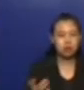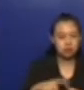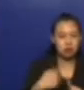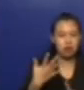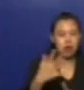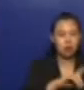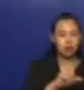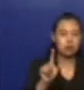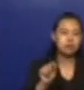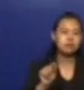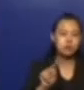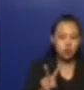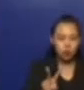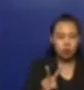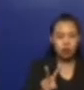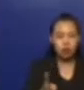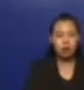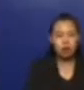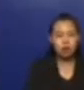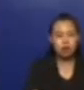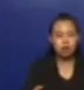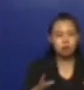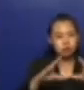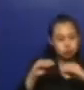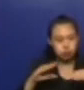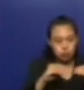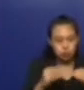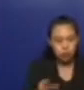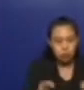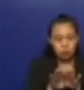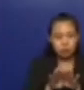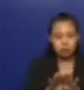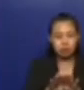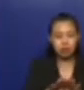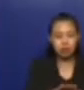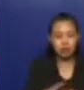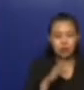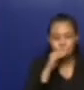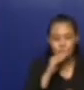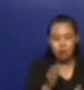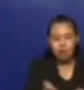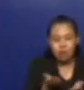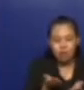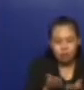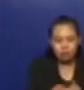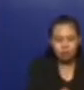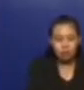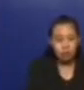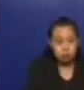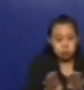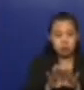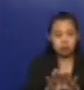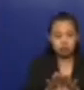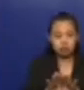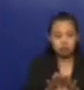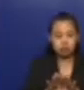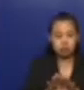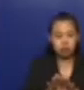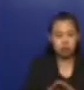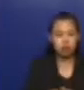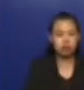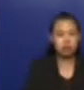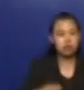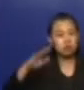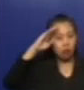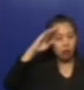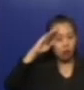าปิดหอประชุมนี่ผมพูดเบาๆเลยนะปิดหอประชุมกองทัพบกอยู่ในนั้นทั้